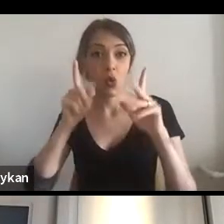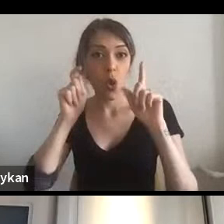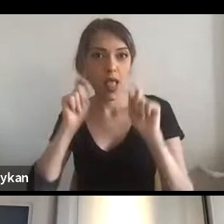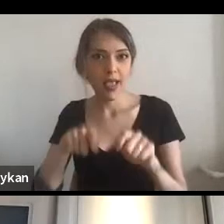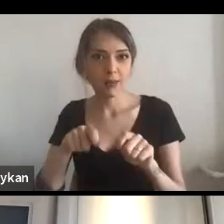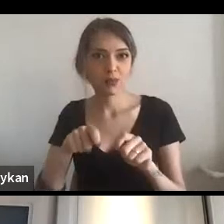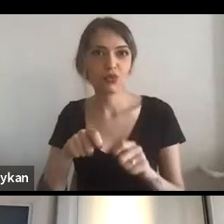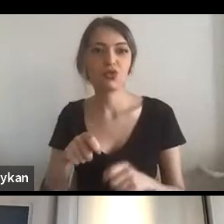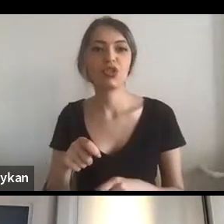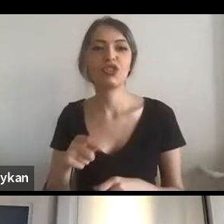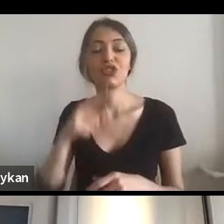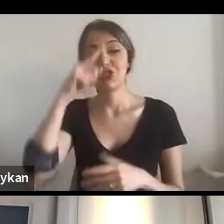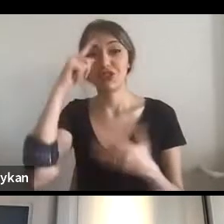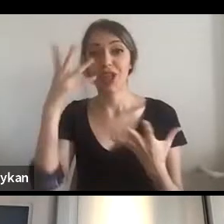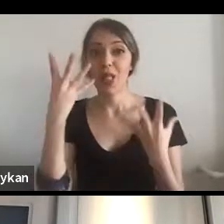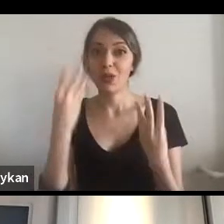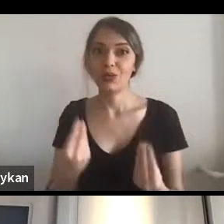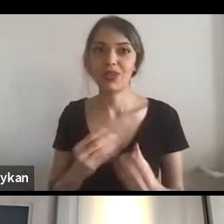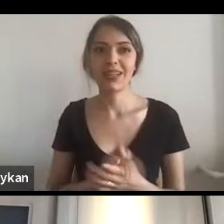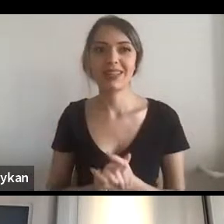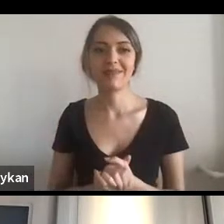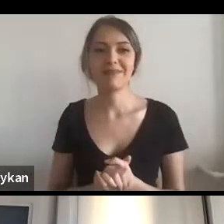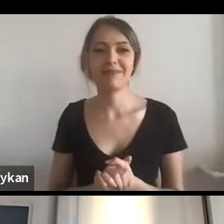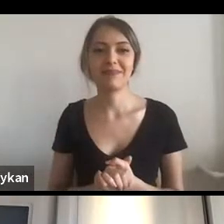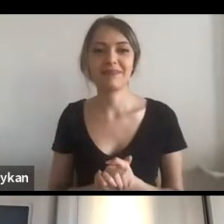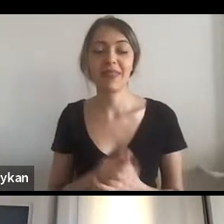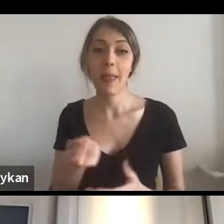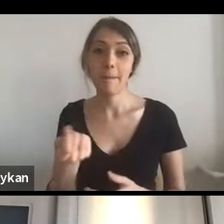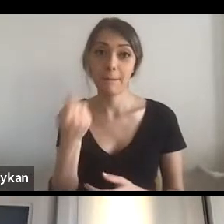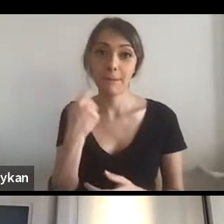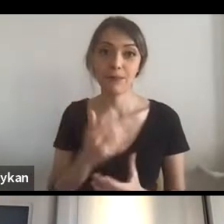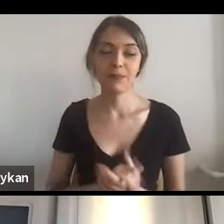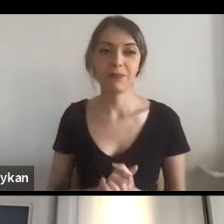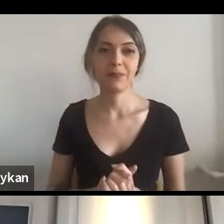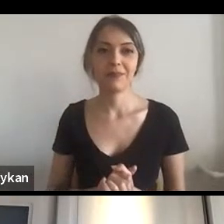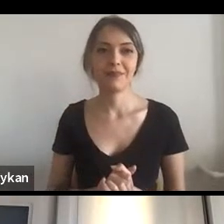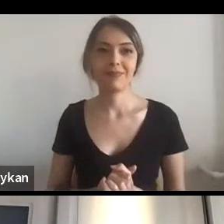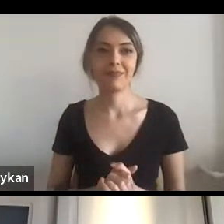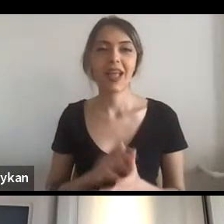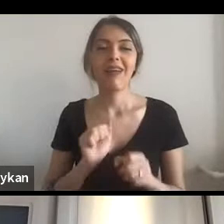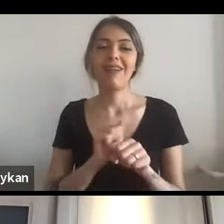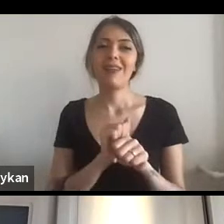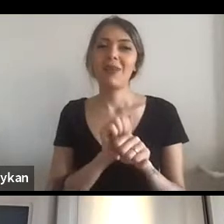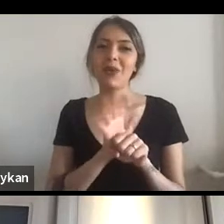çalışmamız olacağını umuyoruz demiş. Umuyoruz bu pandemi buna